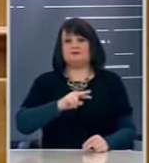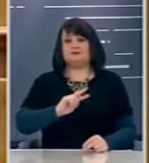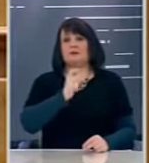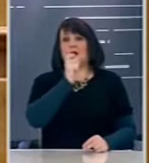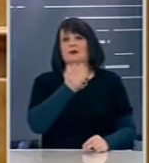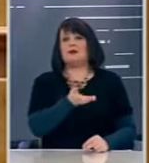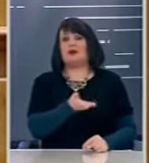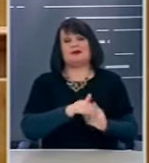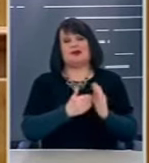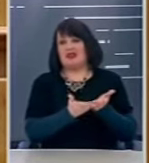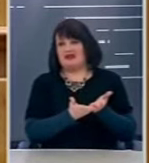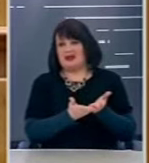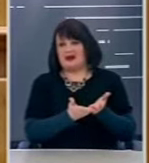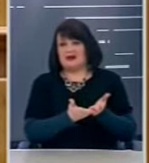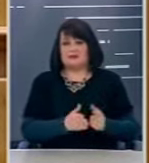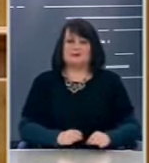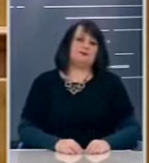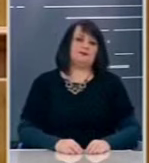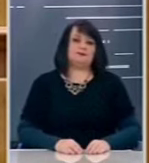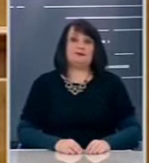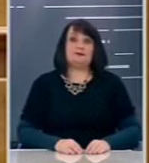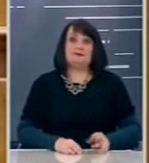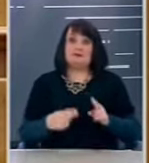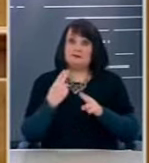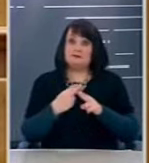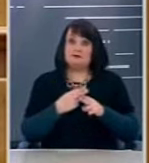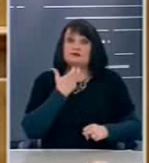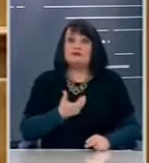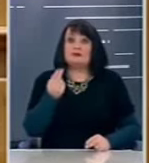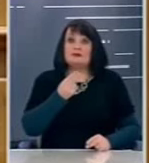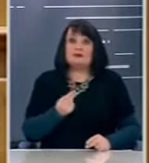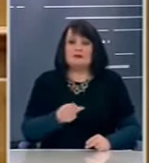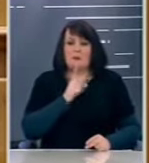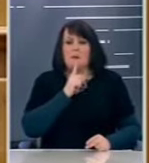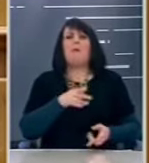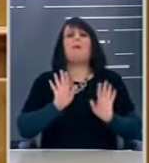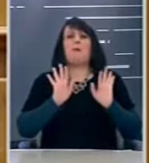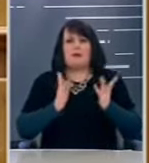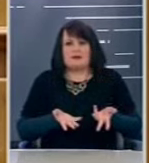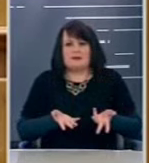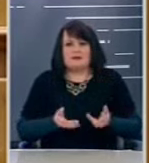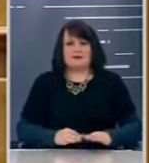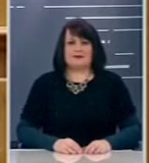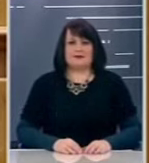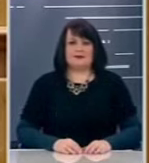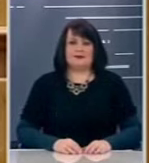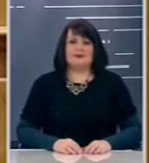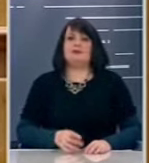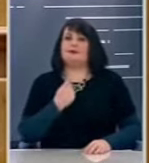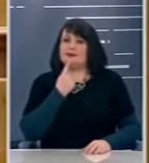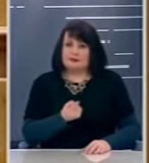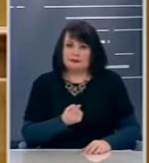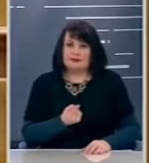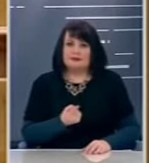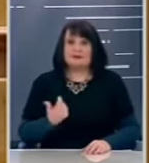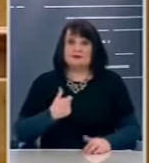στην Ελλάδα. Διότι ορισμένες φορές για τα πιο σημαντικά και πιο σοβαρά πράγματα δεν μιλάμε. Και αναφέρομαι στην